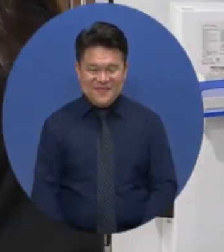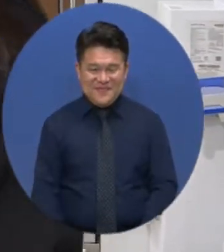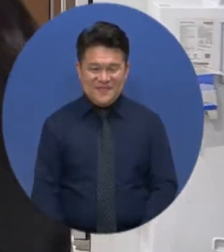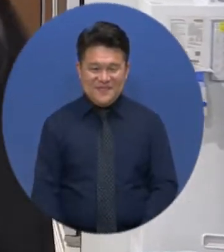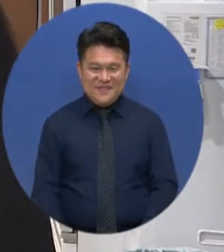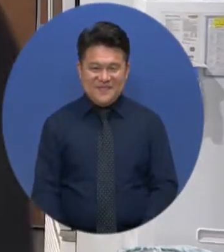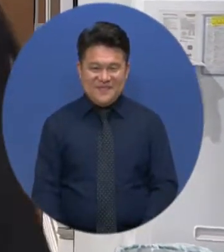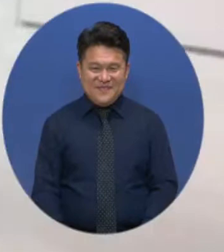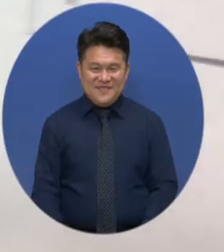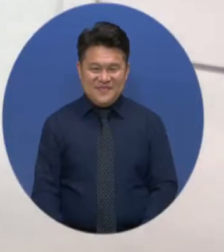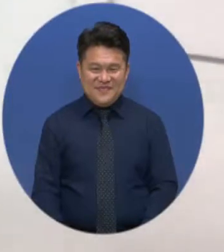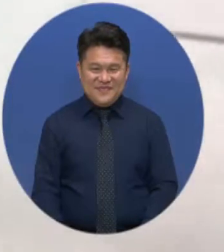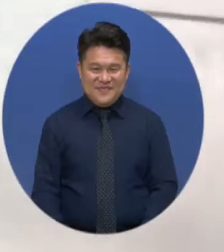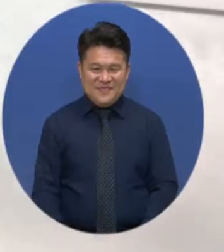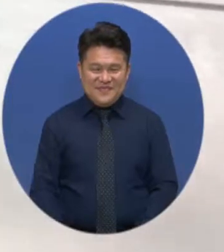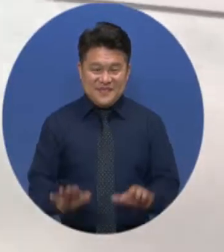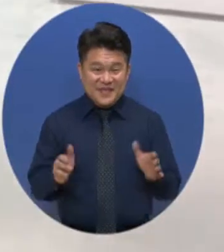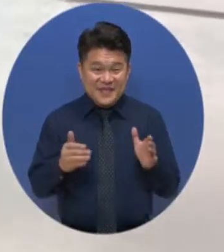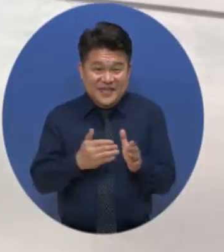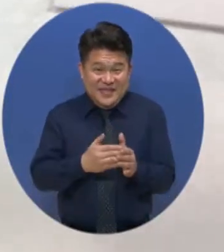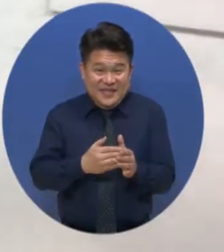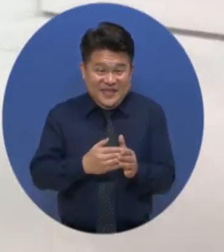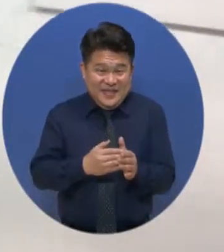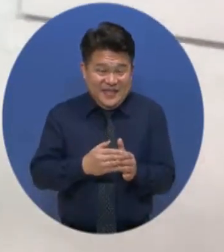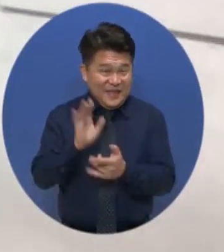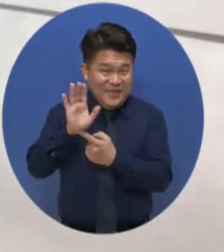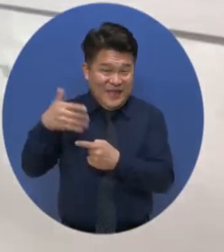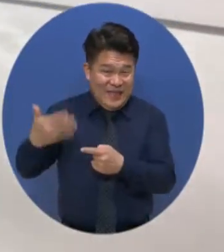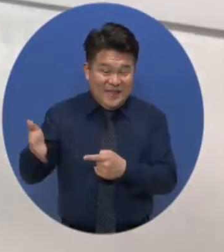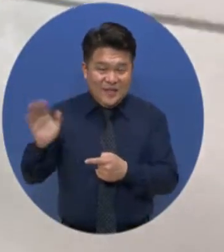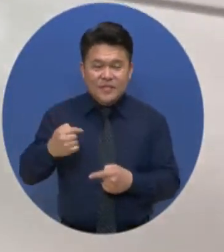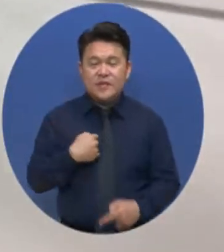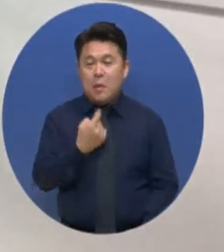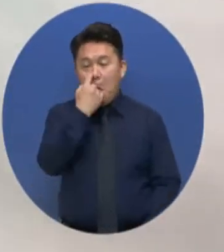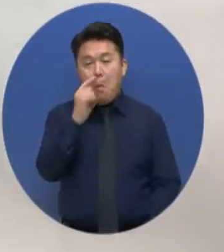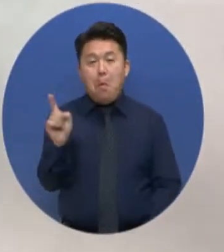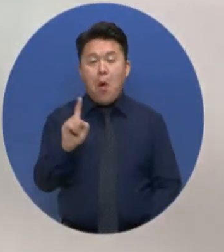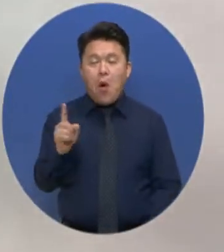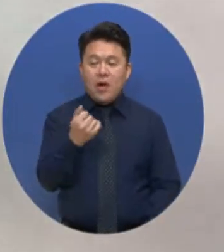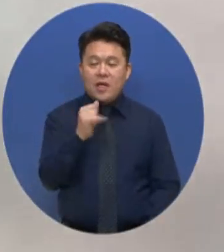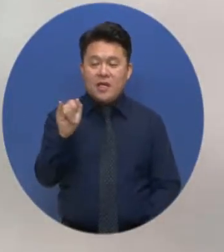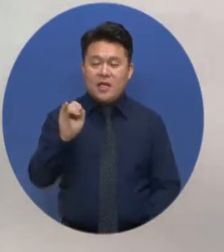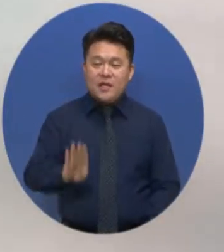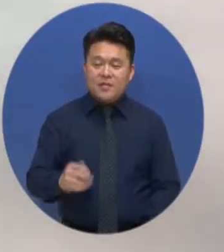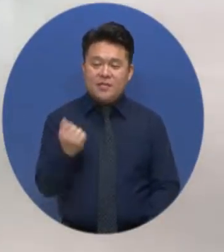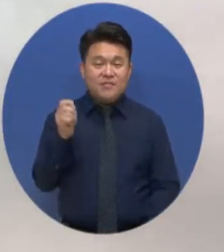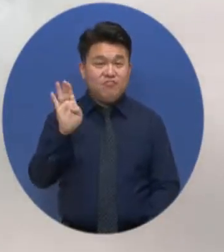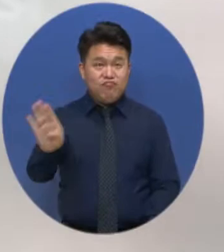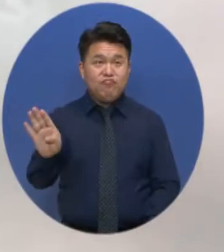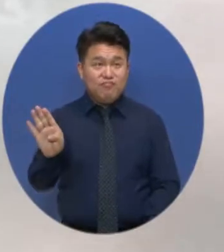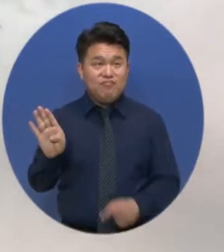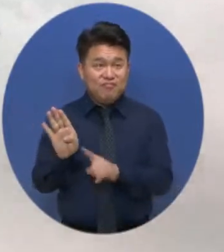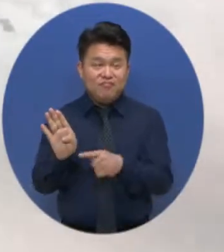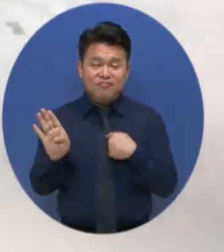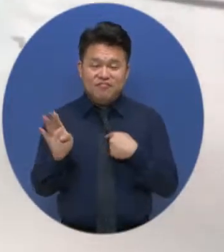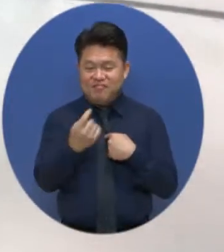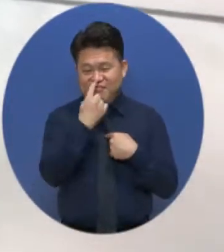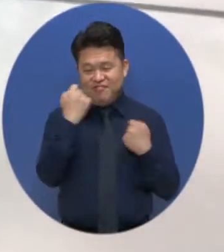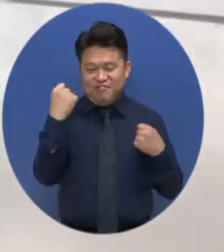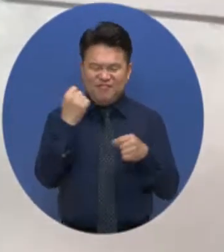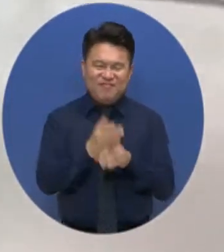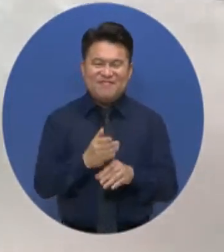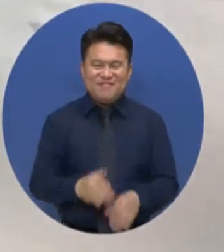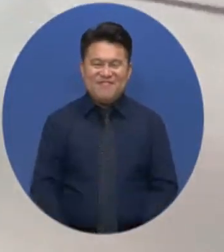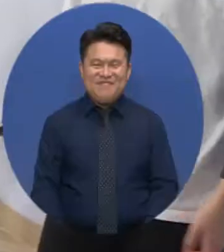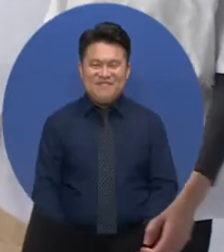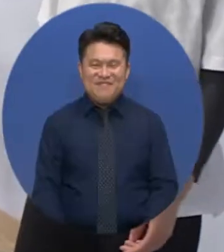하는데요. 지금까지 알려지지 않았지만, 이제 뒤에서 이제 힙합이라는 춤을 이제 좀 배우고